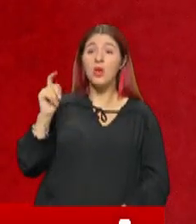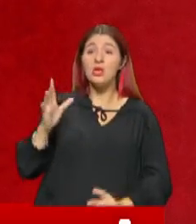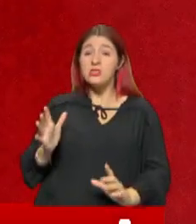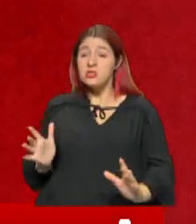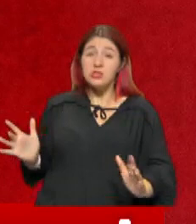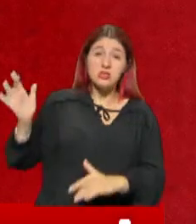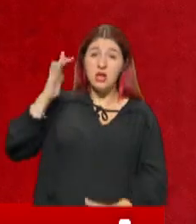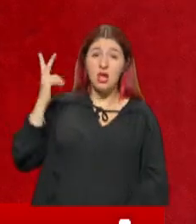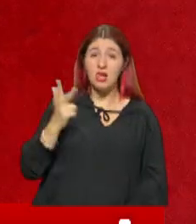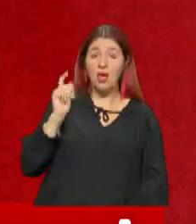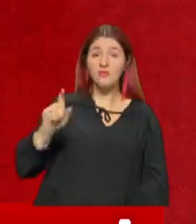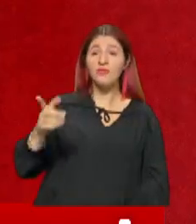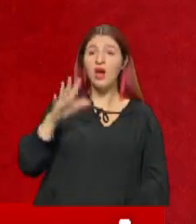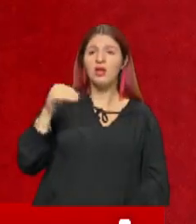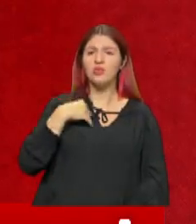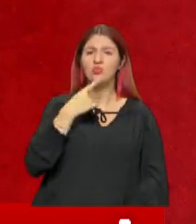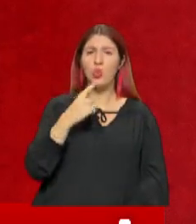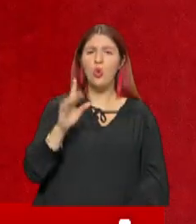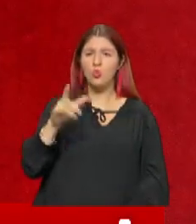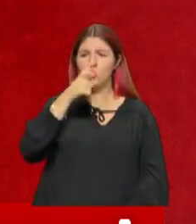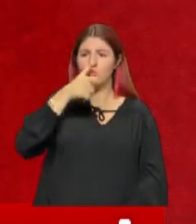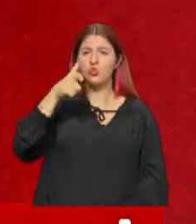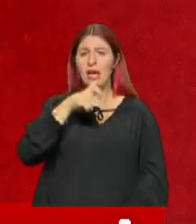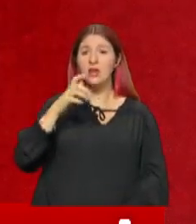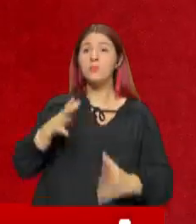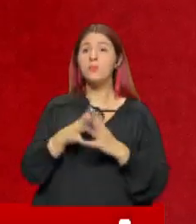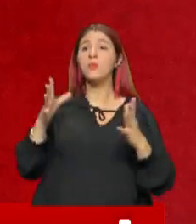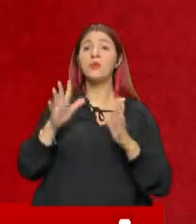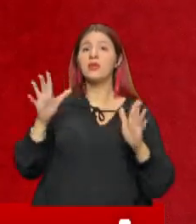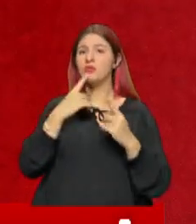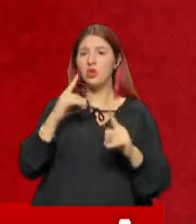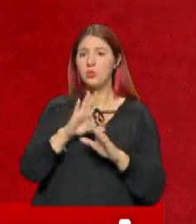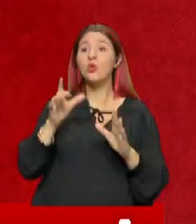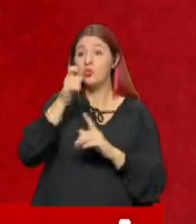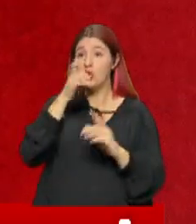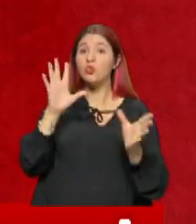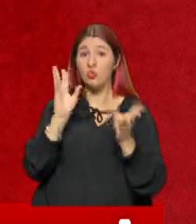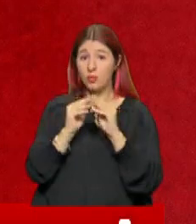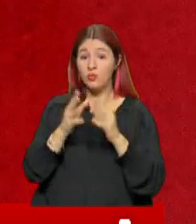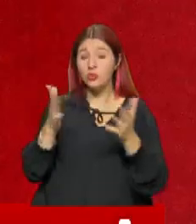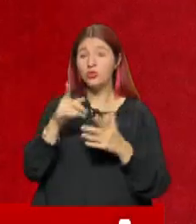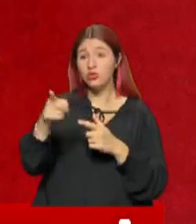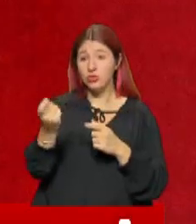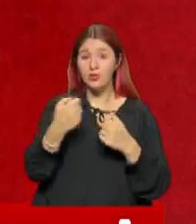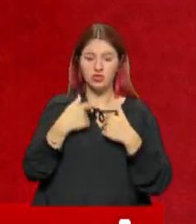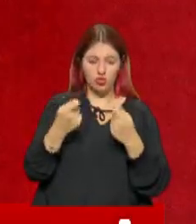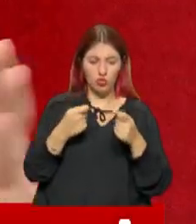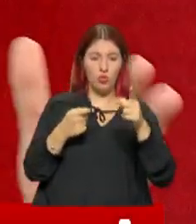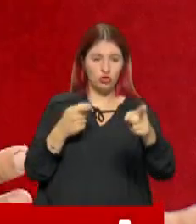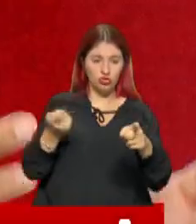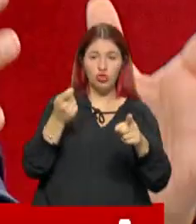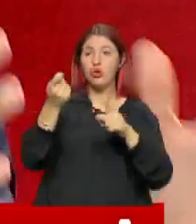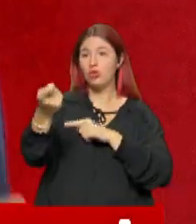zirve noktasına getirdi. Ben her yerde söylüyorum. Türkiye'nin büyümediğini iddia etmiyorum ben. Türkiye toplamda büyüyor. Çünkü siz çalışıyorsunuz, ben